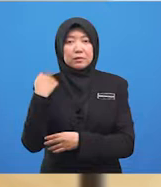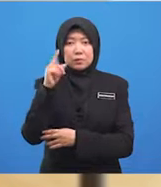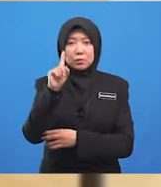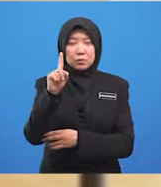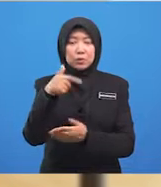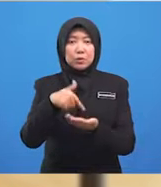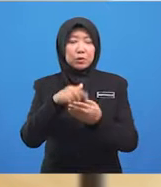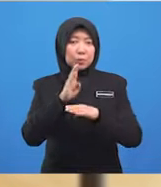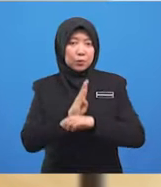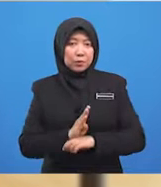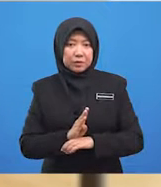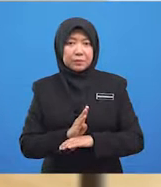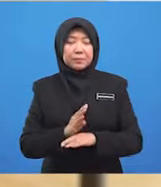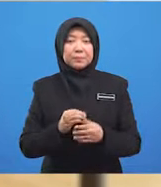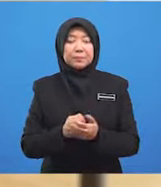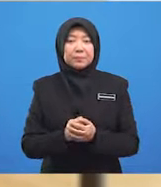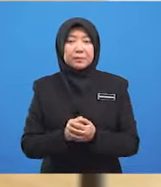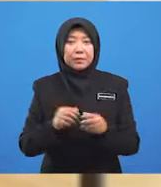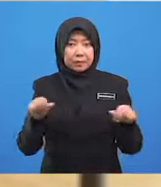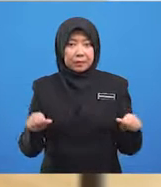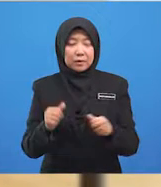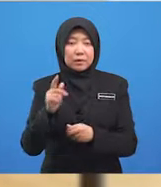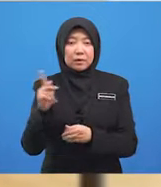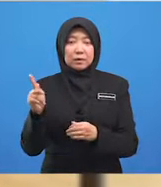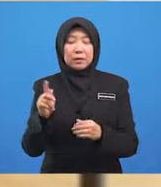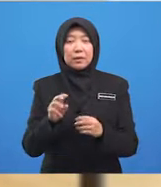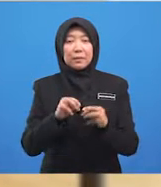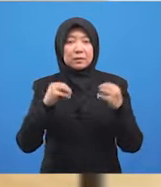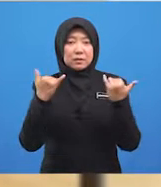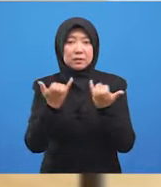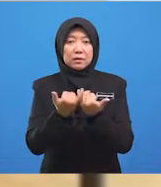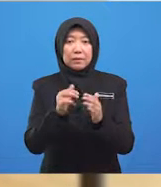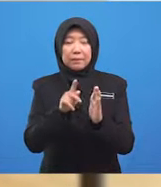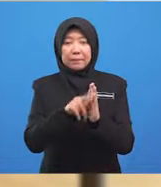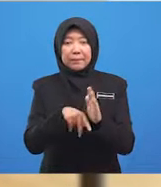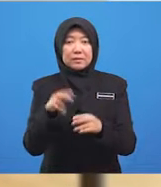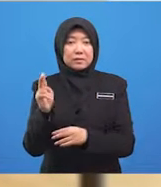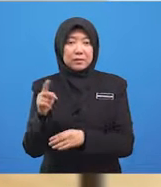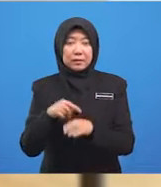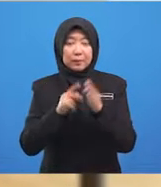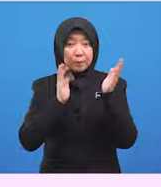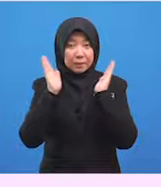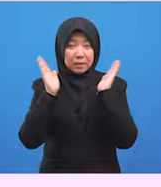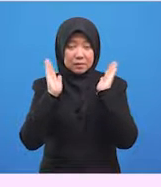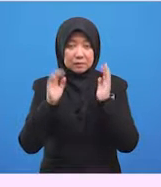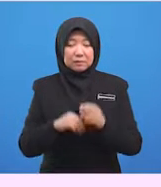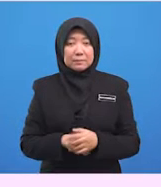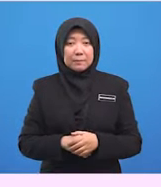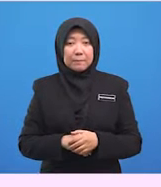satu budaya ya diamalkan oleh masyarakat zaman prasejarah di Malaysia